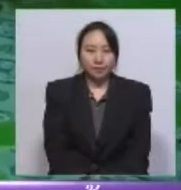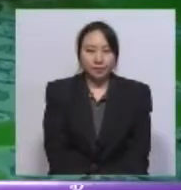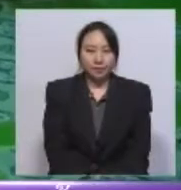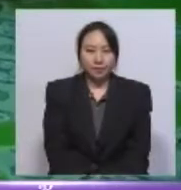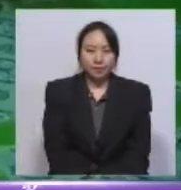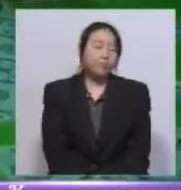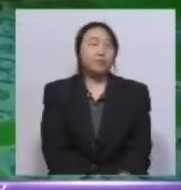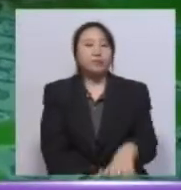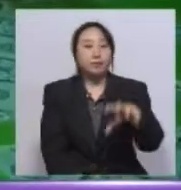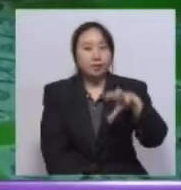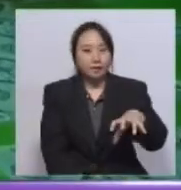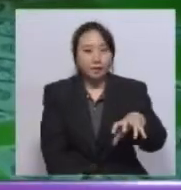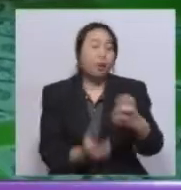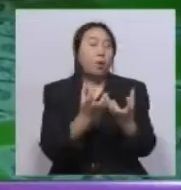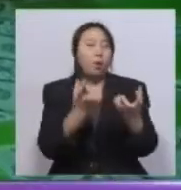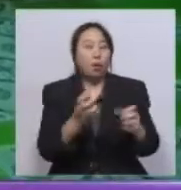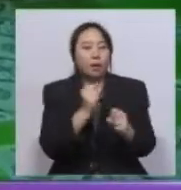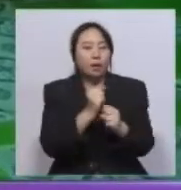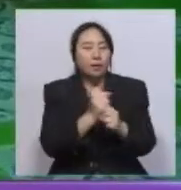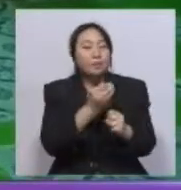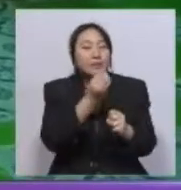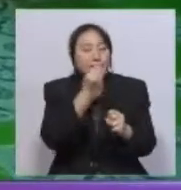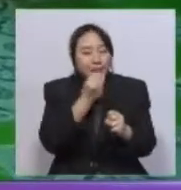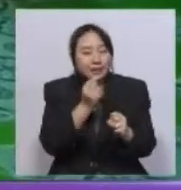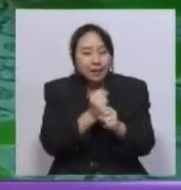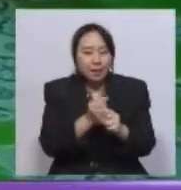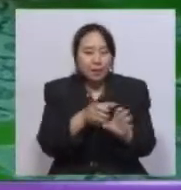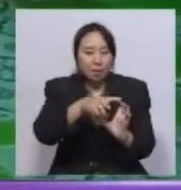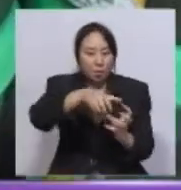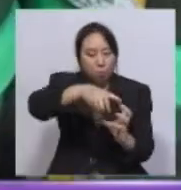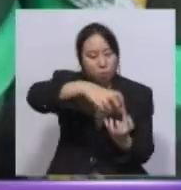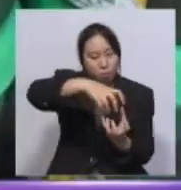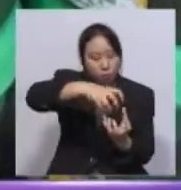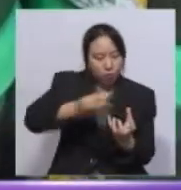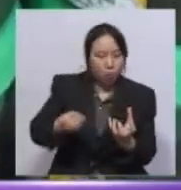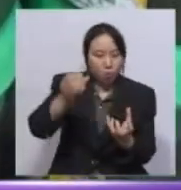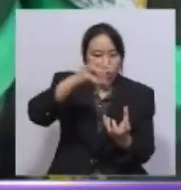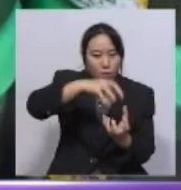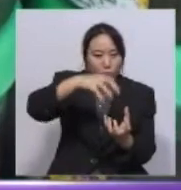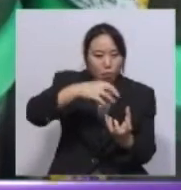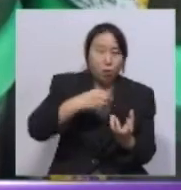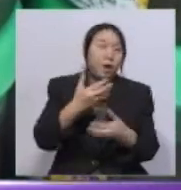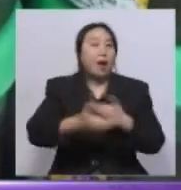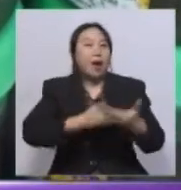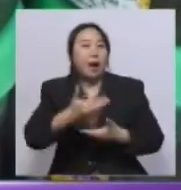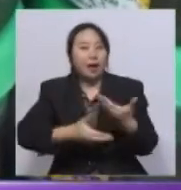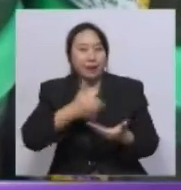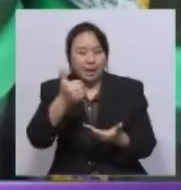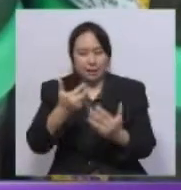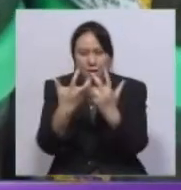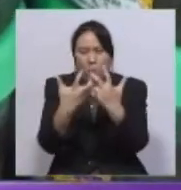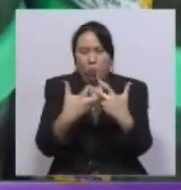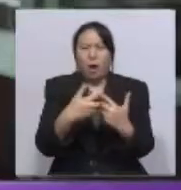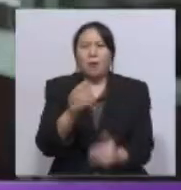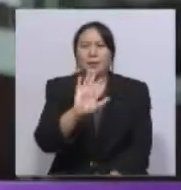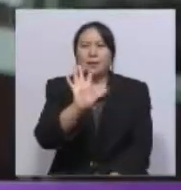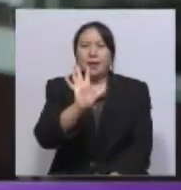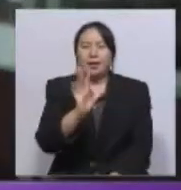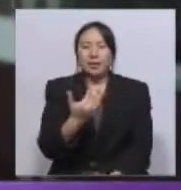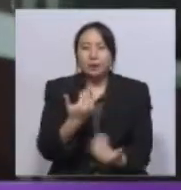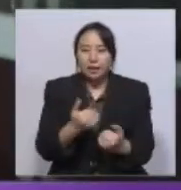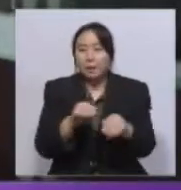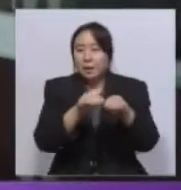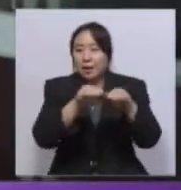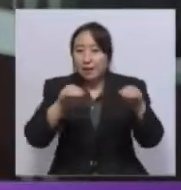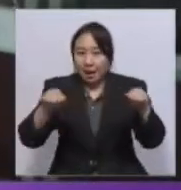สถานที่ที่ผลิตอาหารแปรรูปที่บรรจุในภาชนะพร้อมจำหน่ายและไม่เข้าขายโรงงานตามมาตรฐานผลิตภัณ